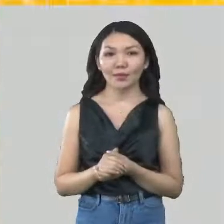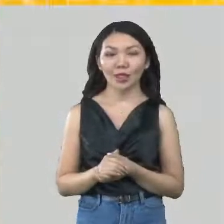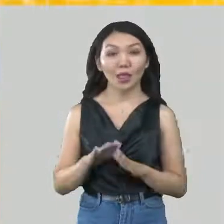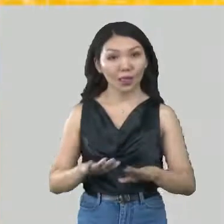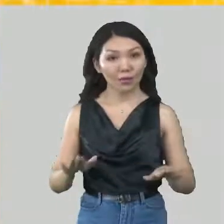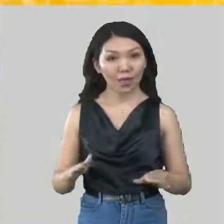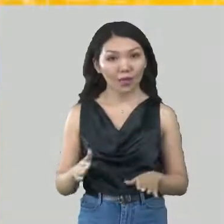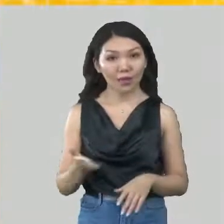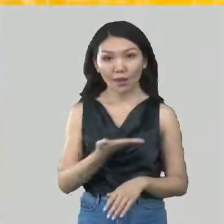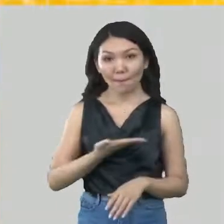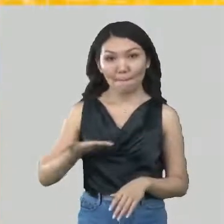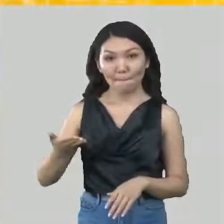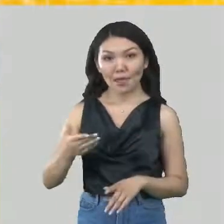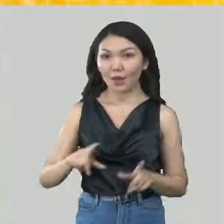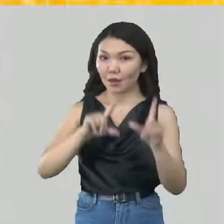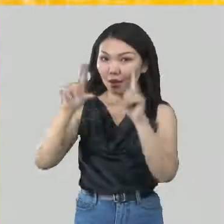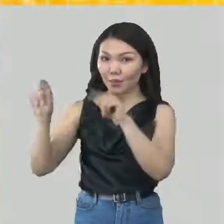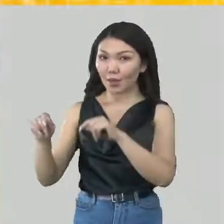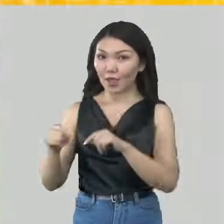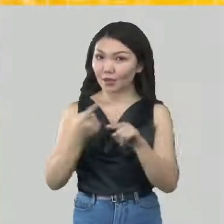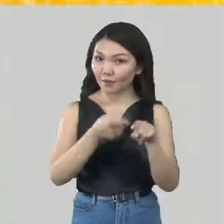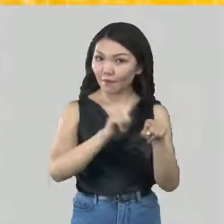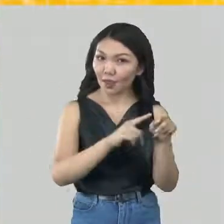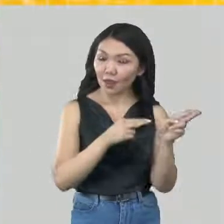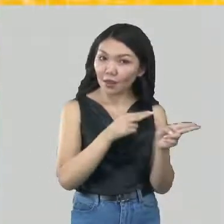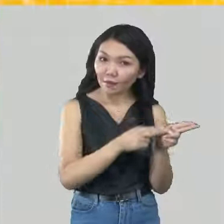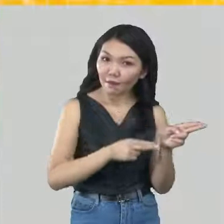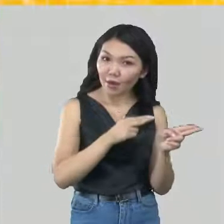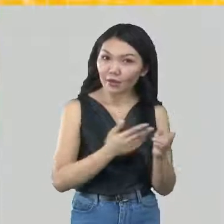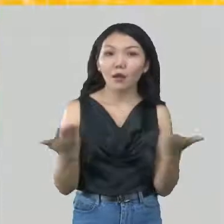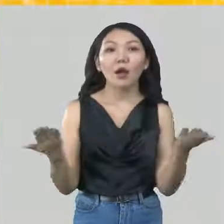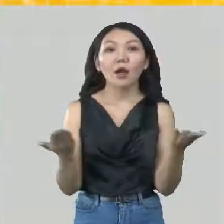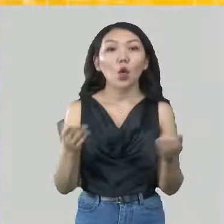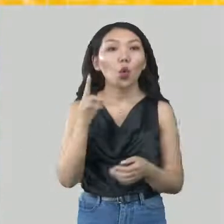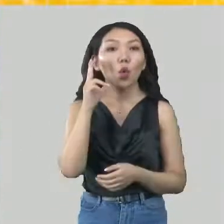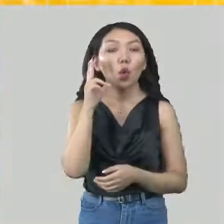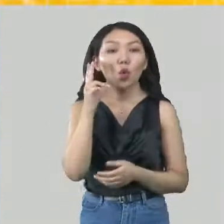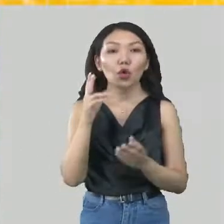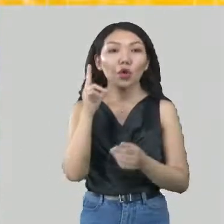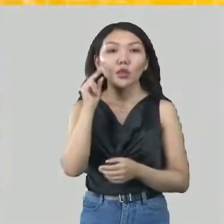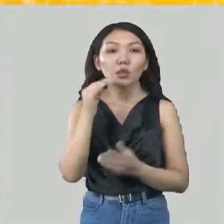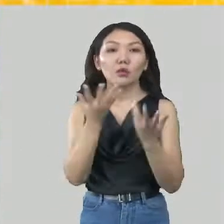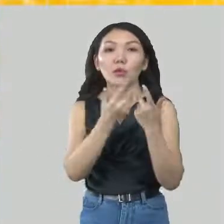Ребята, мы поедем в этом вагоне. Какой он по счету?